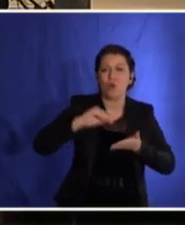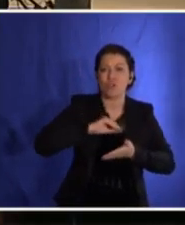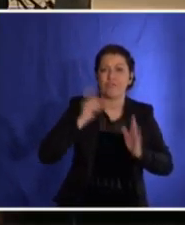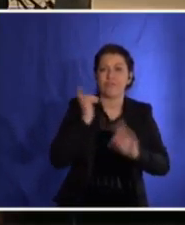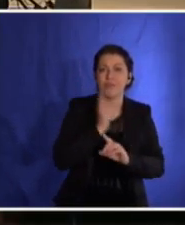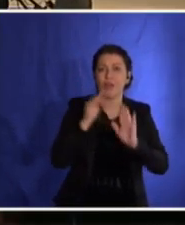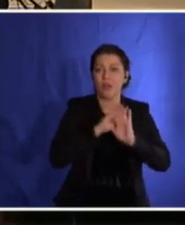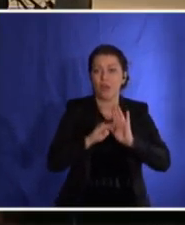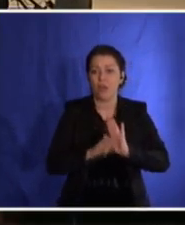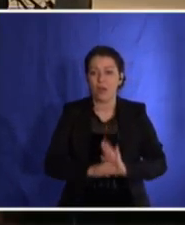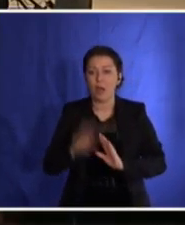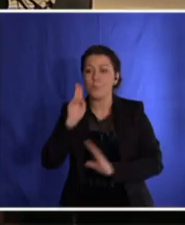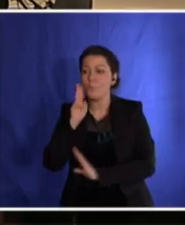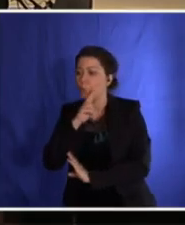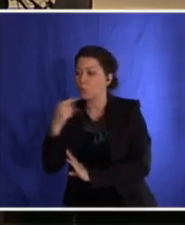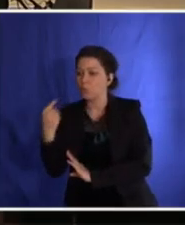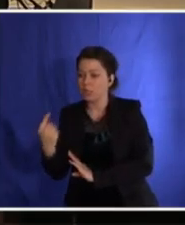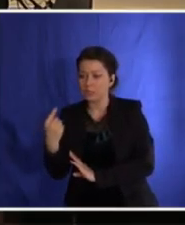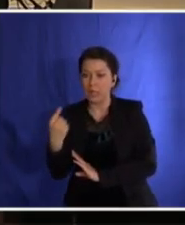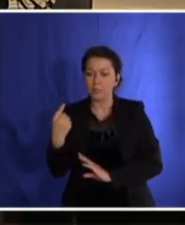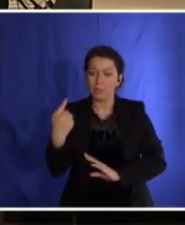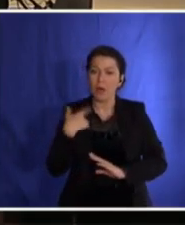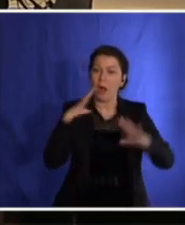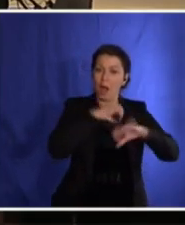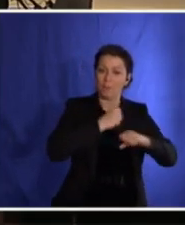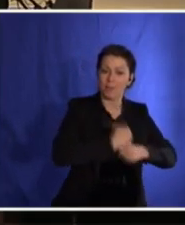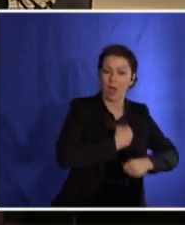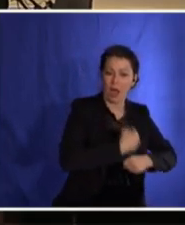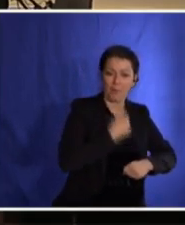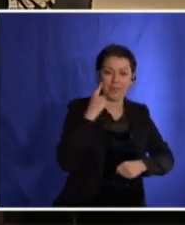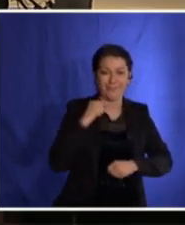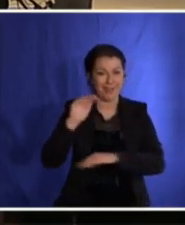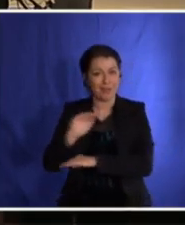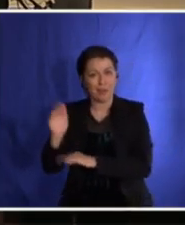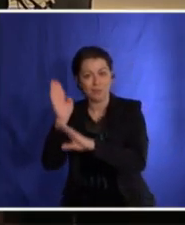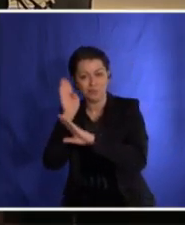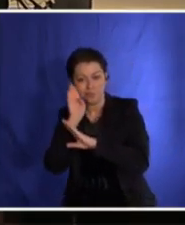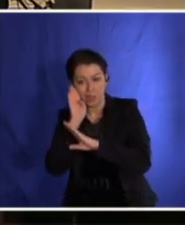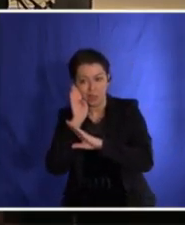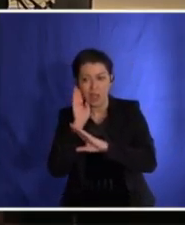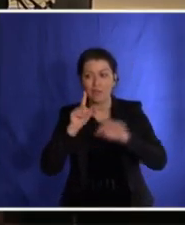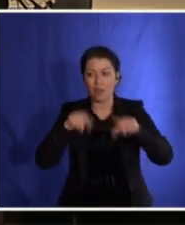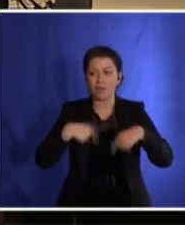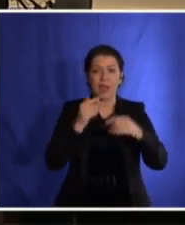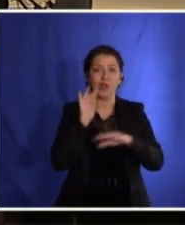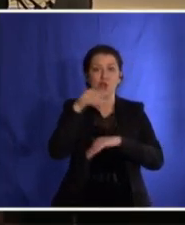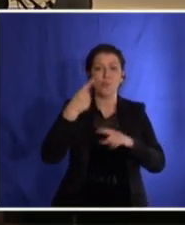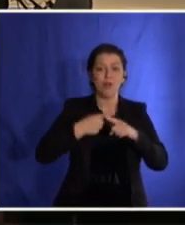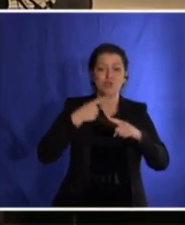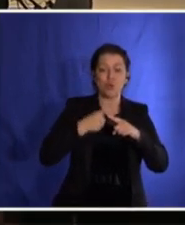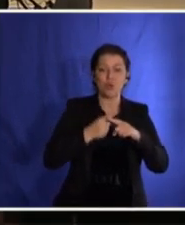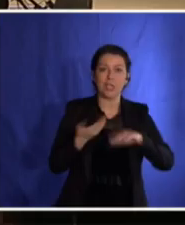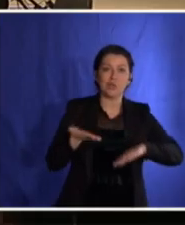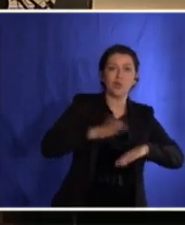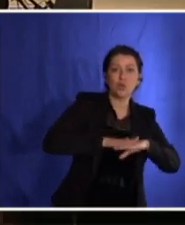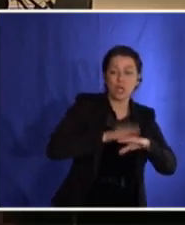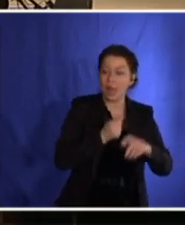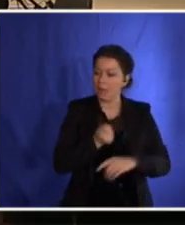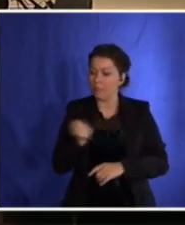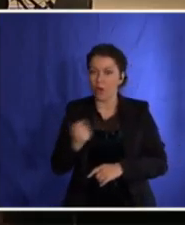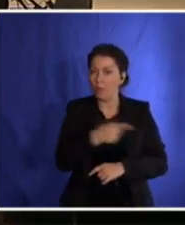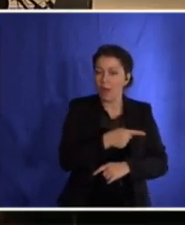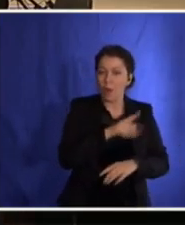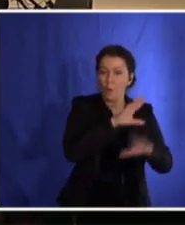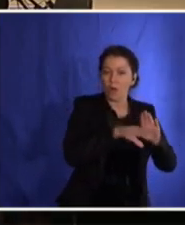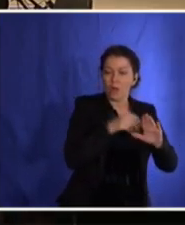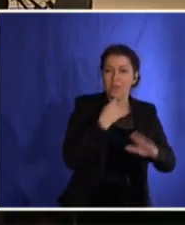die am Abend arbeitet, weil ihr Kind schläft, dann in den Überstundenzuschlag kommt und der Unternehmer sagt, das will ich aber eigentlich nicht so haben und